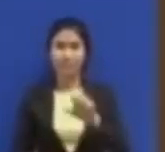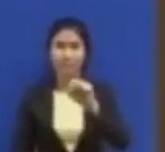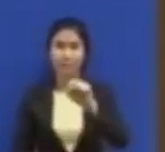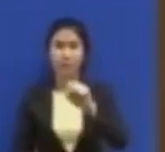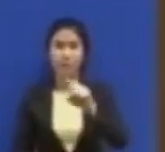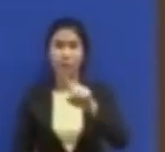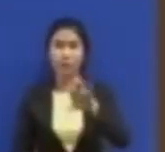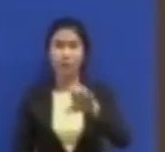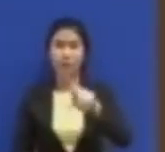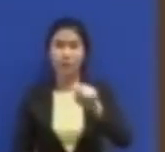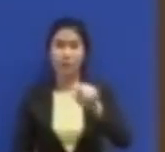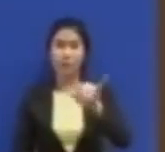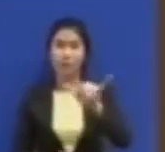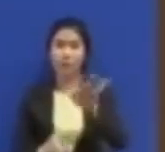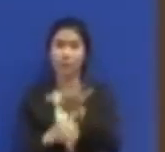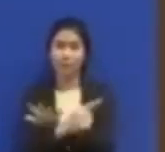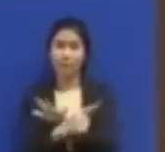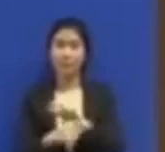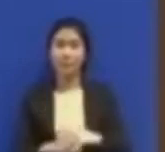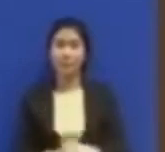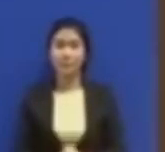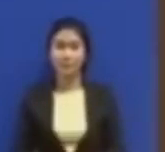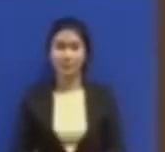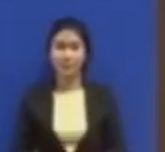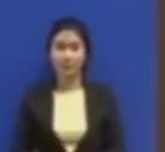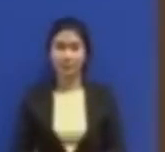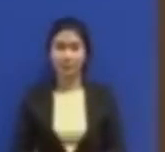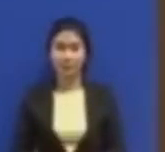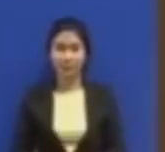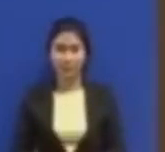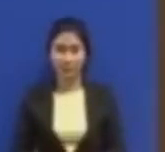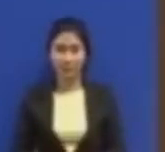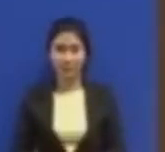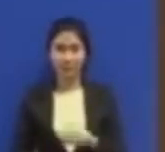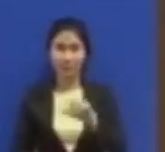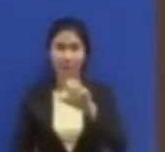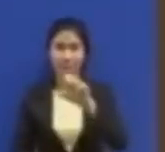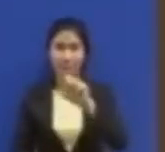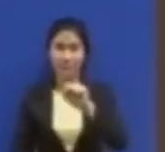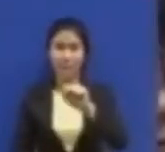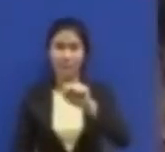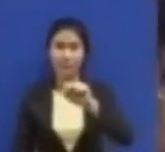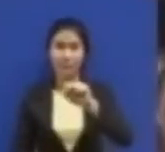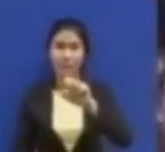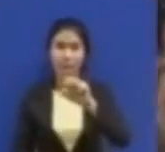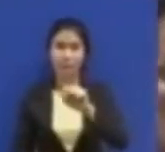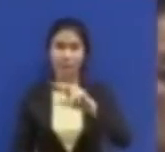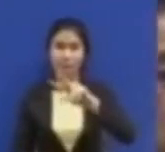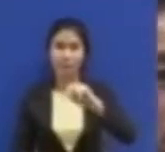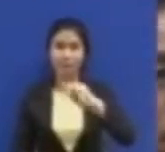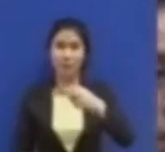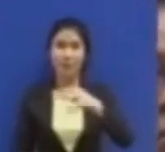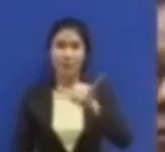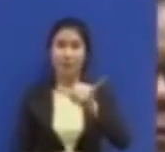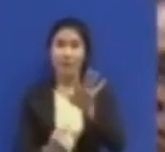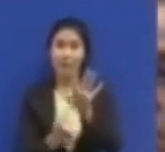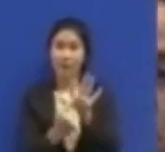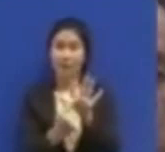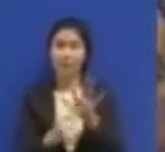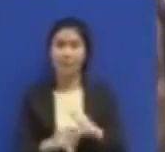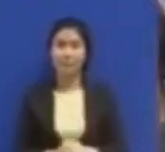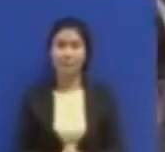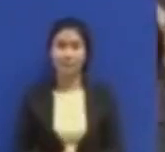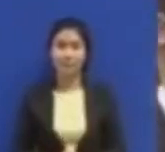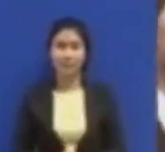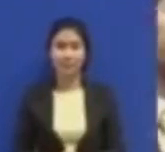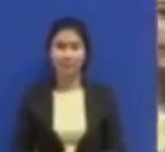งพันธ์188พลเรือโทสนธยาน้อยฉายา189พล